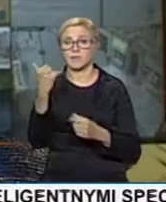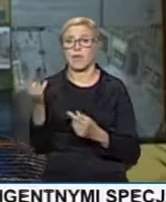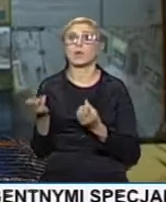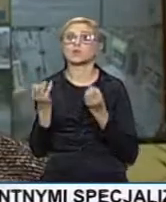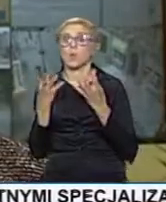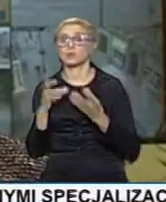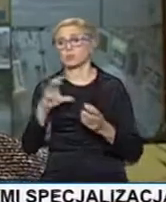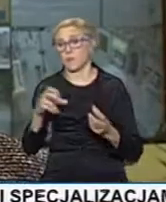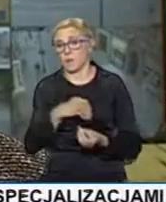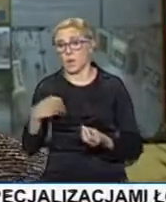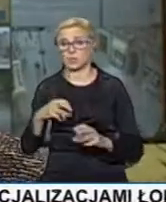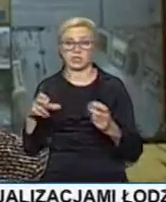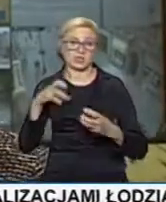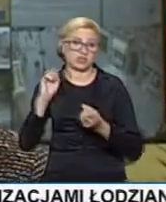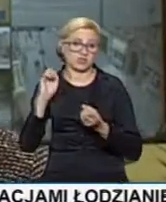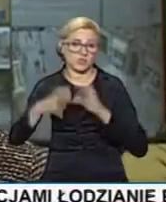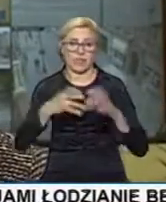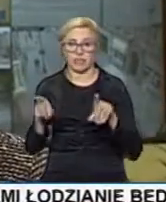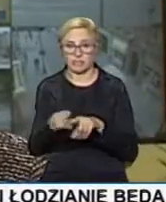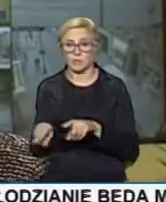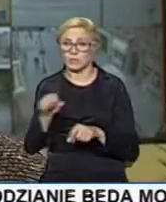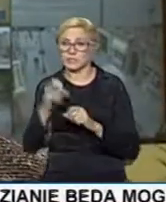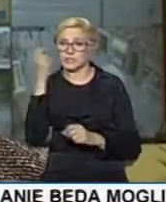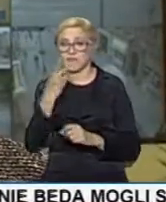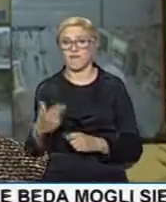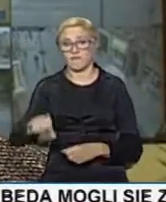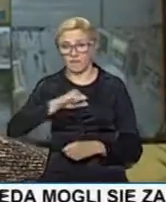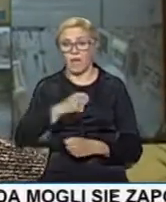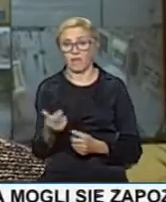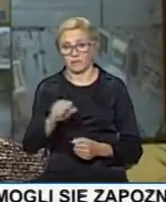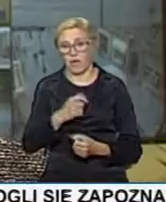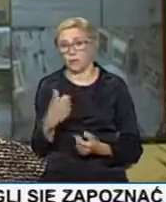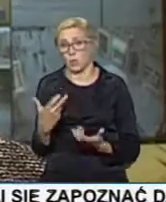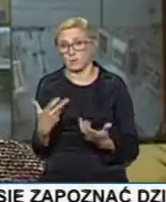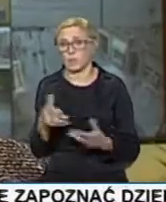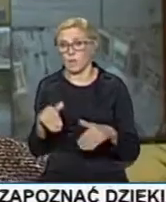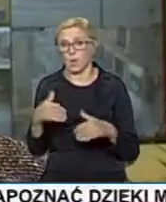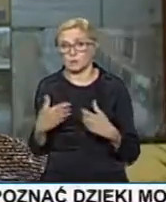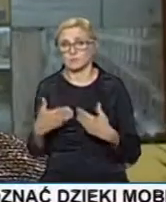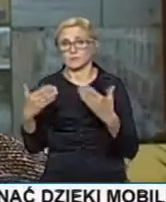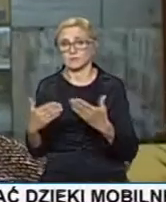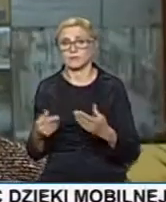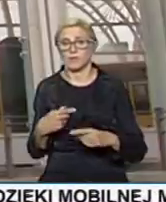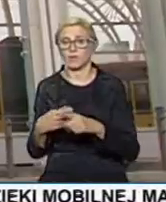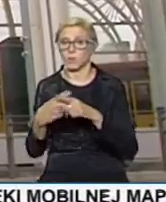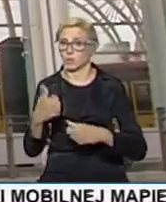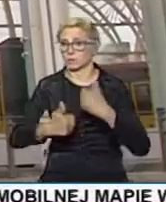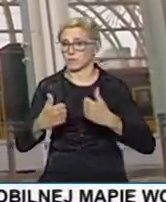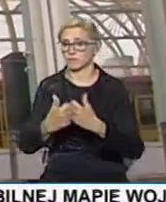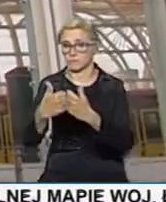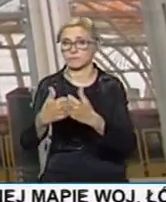cudów czy Polski, czy cudów świata. I fajnie jest, jeżeli możemy w tym współzawodnictwie wziąć